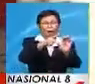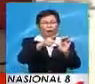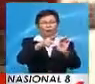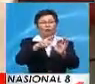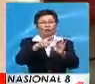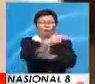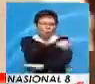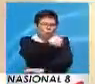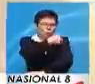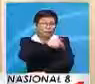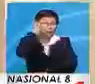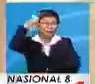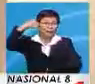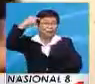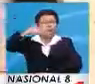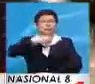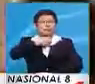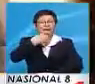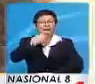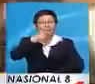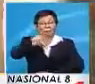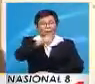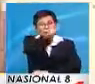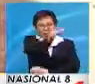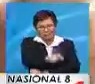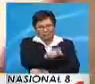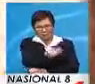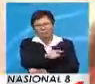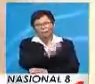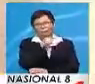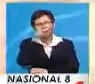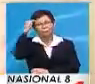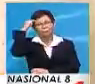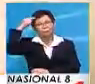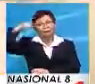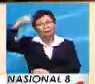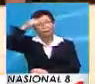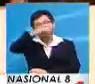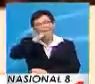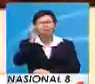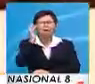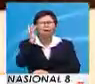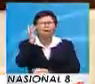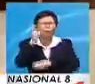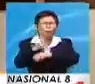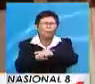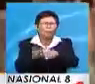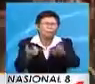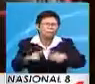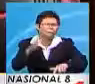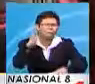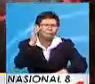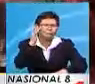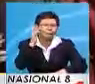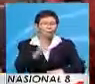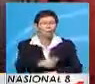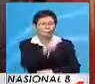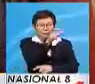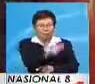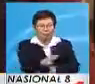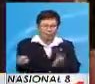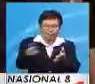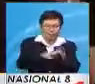Tanjung rambutan perak yang mengesahkan tertuduh berada dalam keadaan tidak waras dan tidak sedar ketika kejadian tertuduh juga